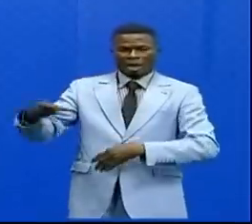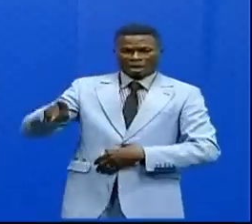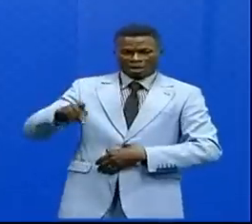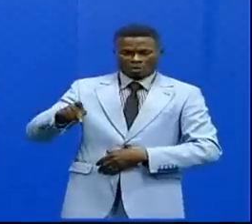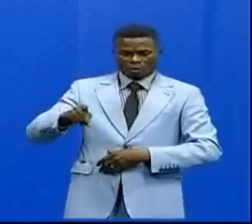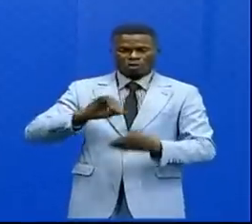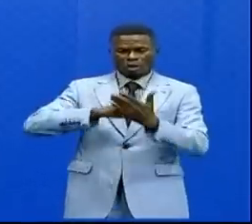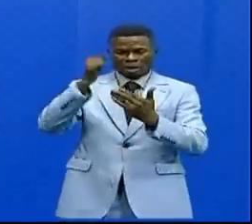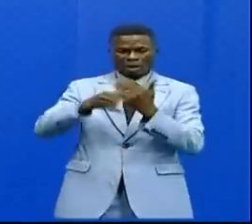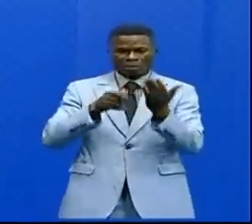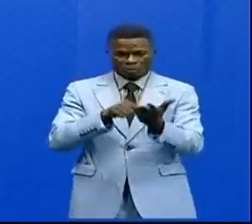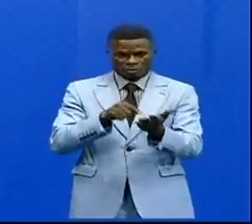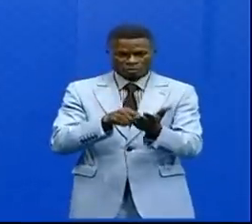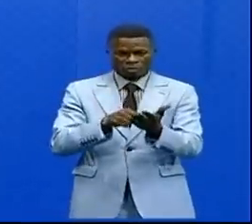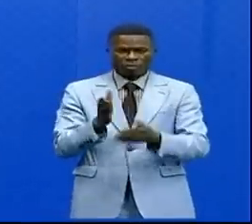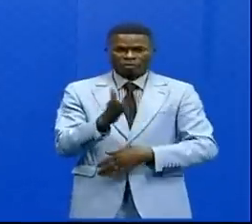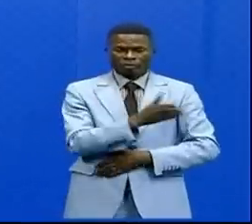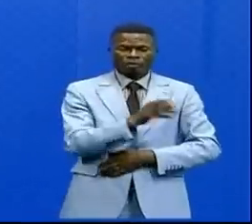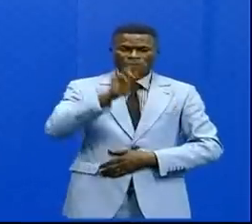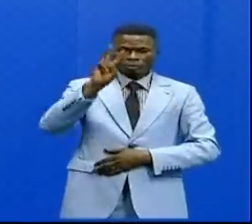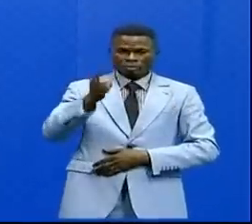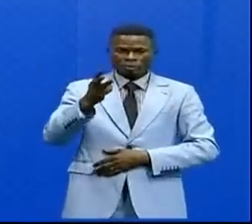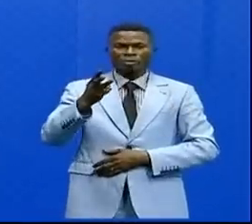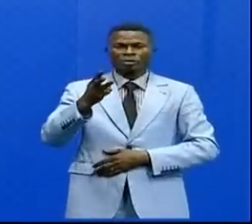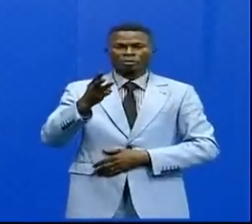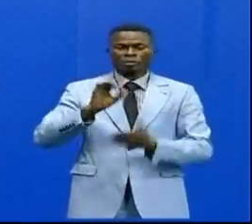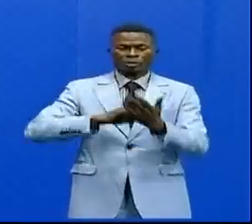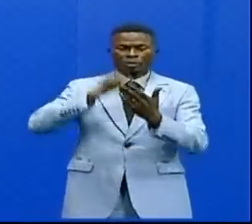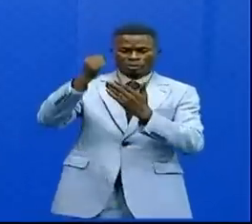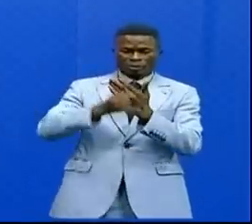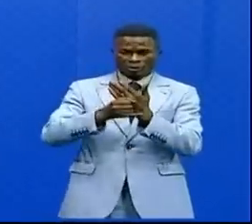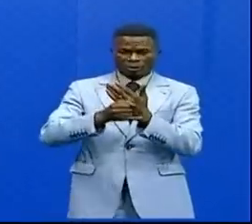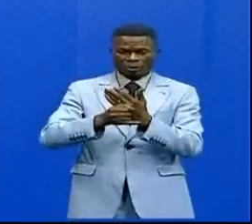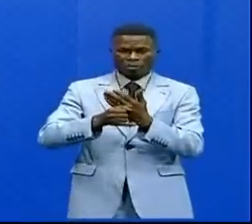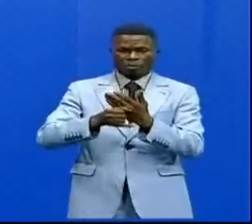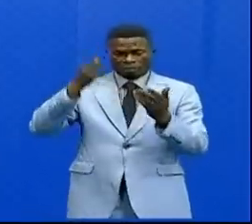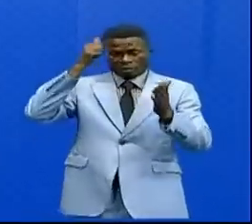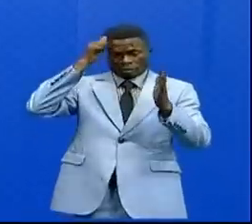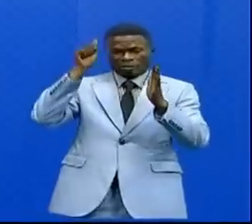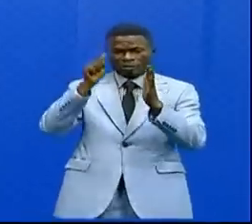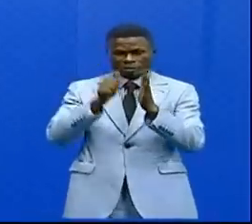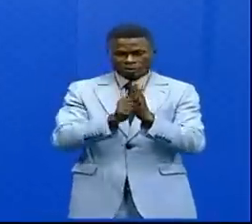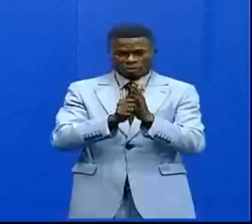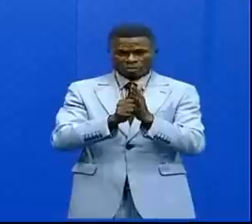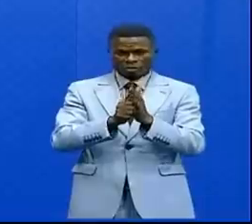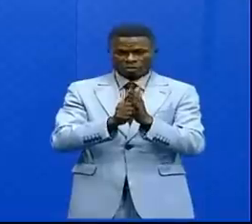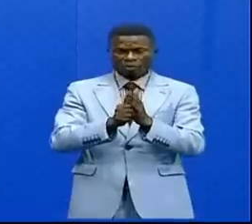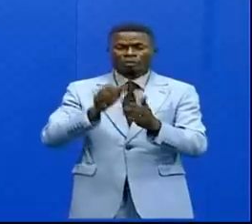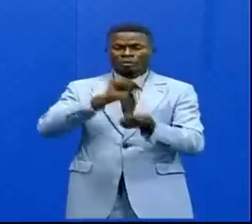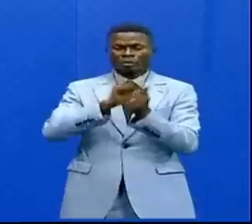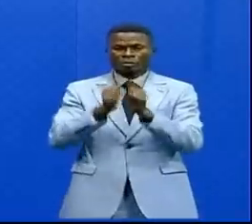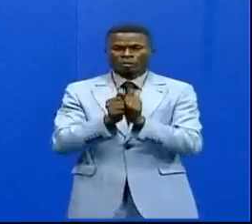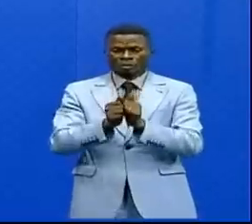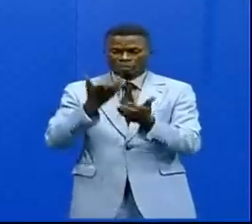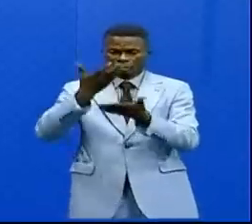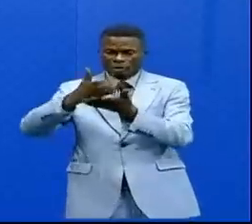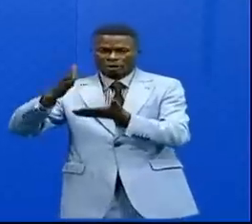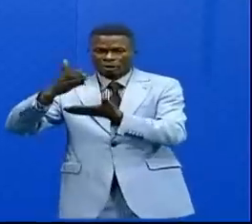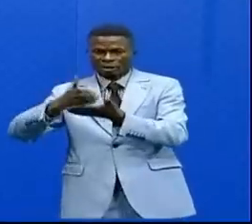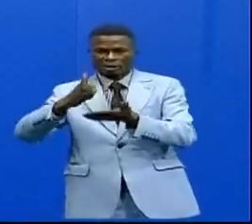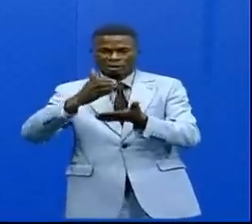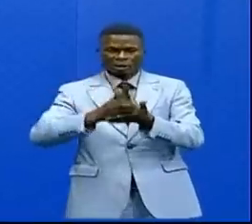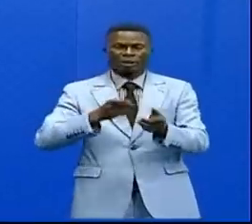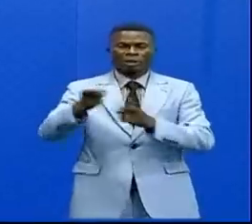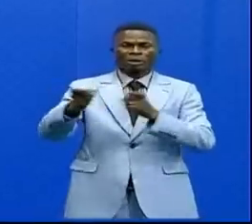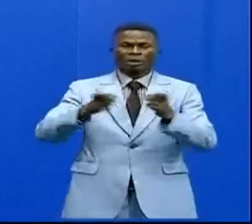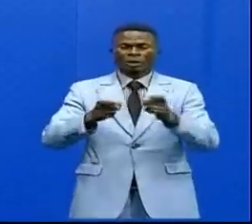projet. 3. Projet de décret fixant les modalités de collecte, de répartition, des